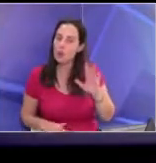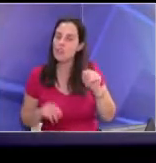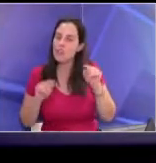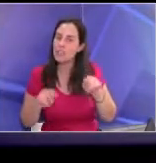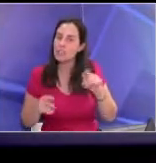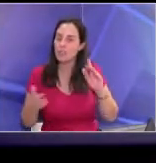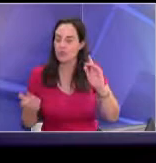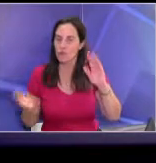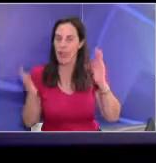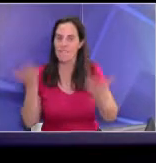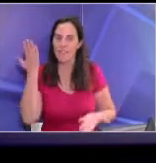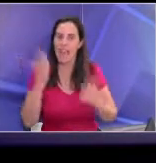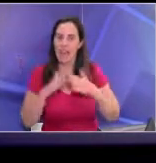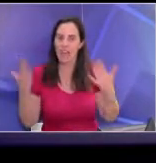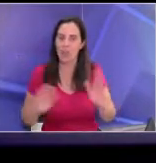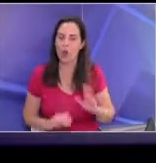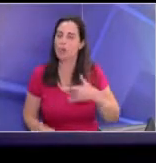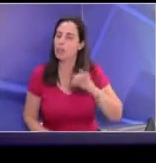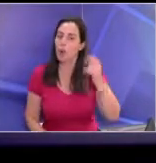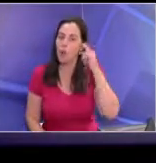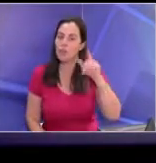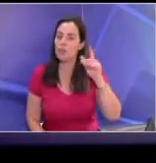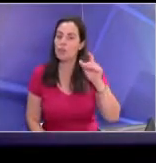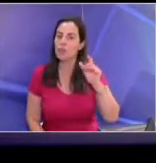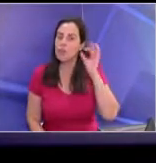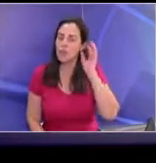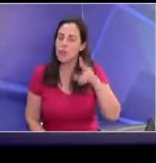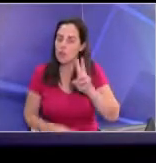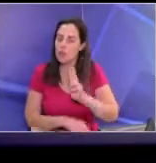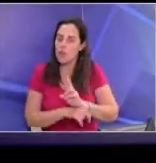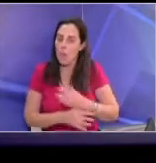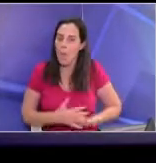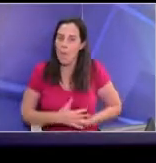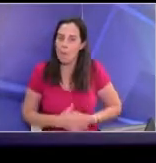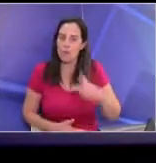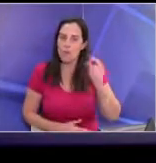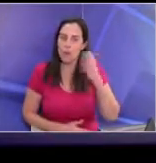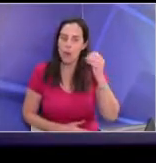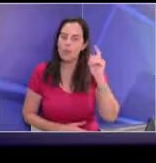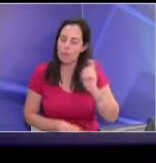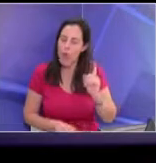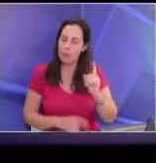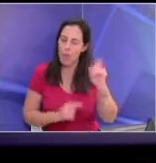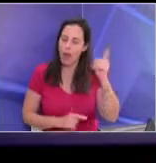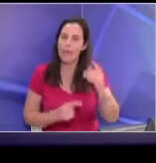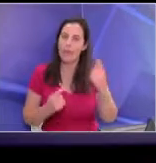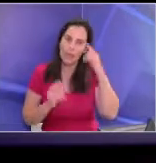כזה שינוי דרמטי. אני כן חושבת שנשים שמחזיקות בבטן 30 ו-40 שנה, הגיוני שהן